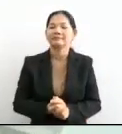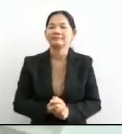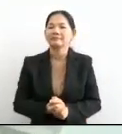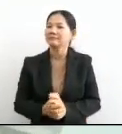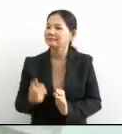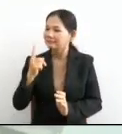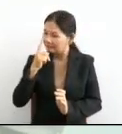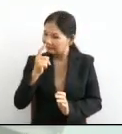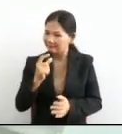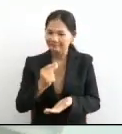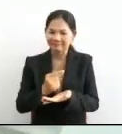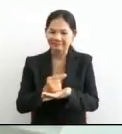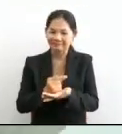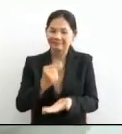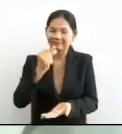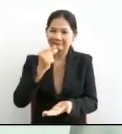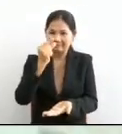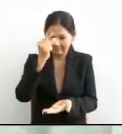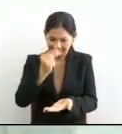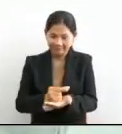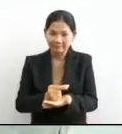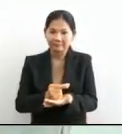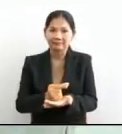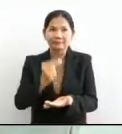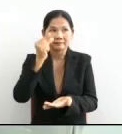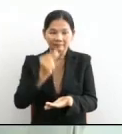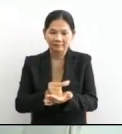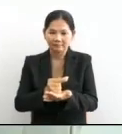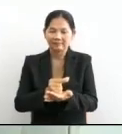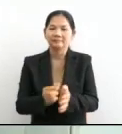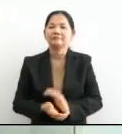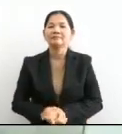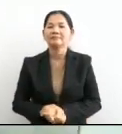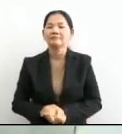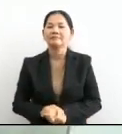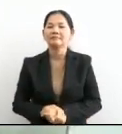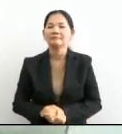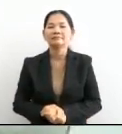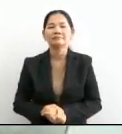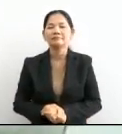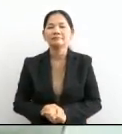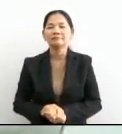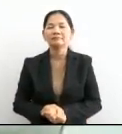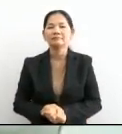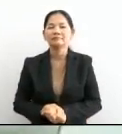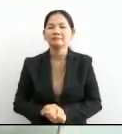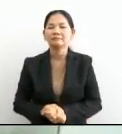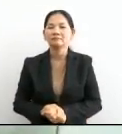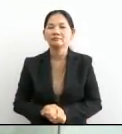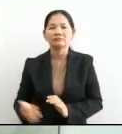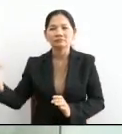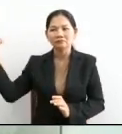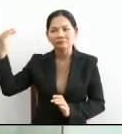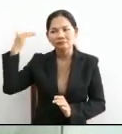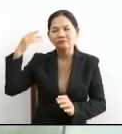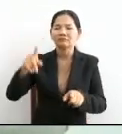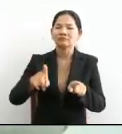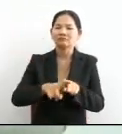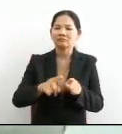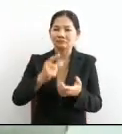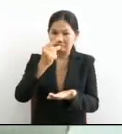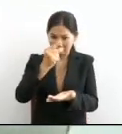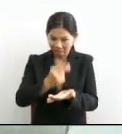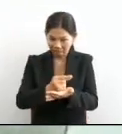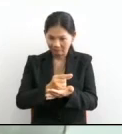bông tái cắn cà chàng chẳng con mơ ca nế cô lưu nế cô cư miên sâu ca đài chà sâu